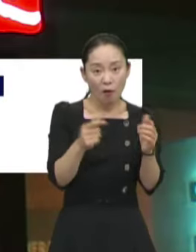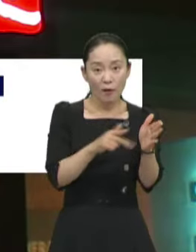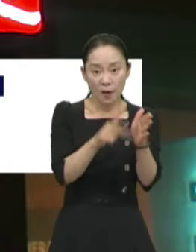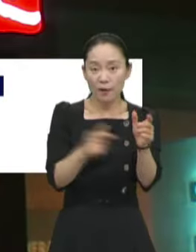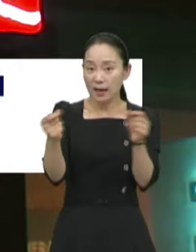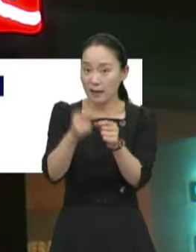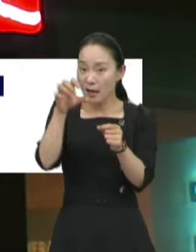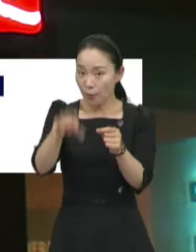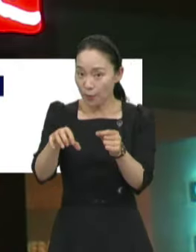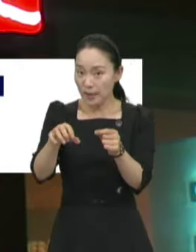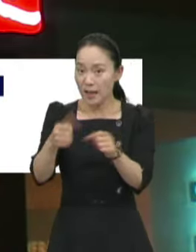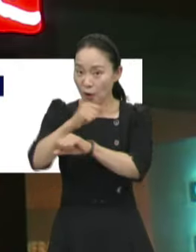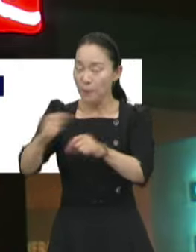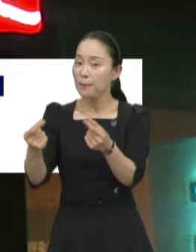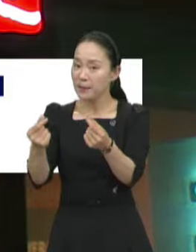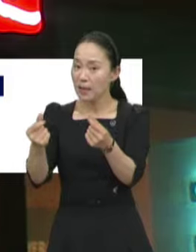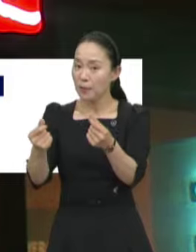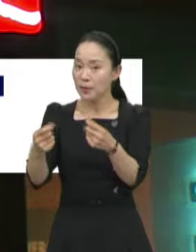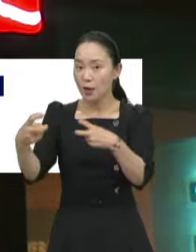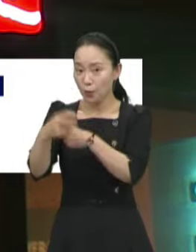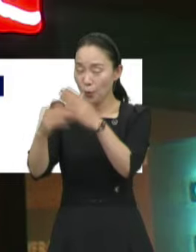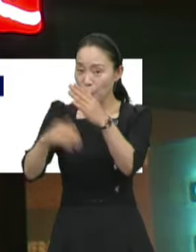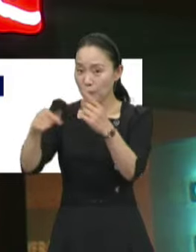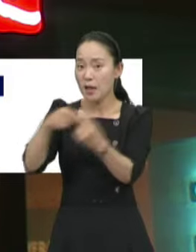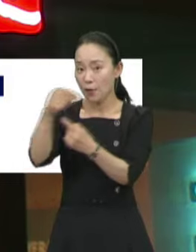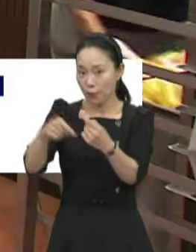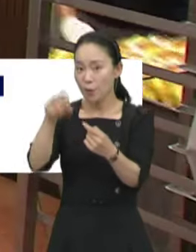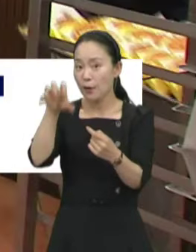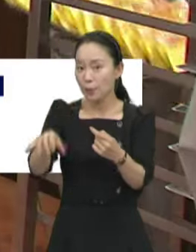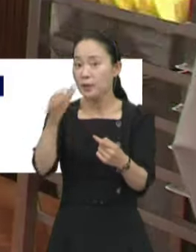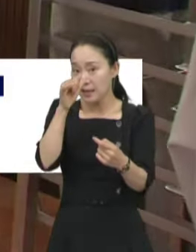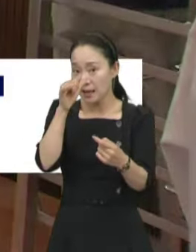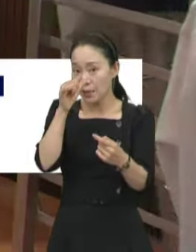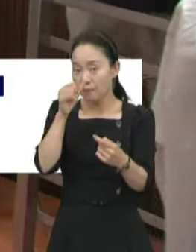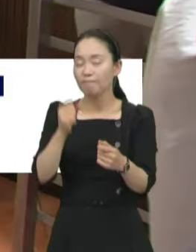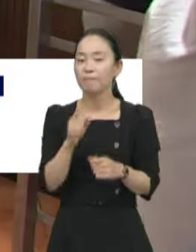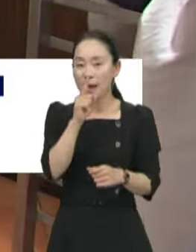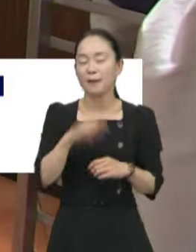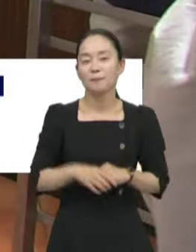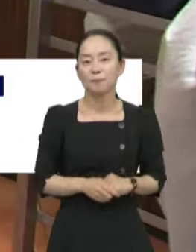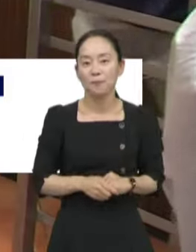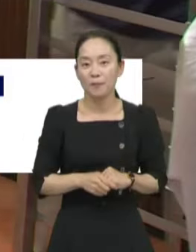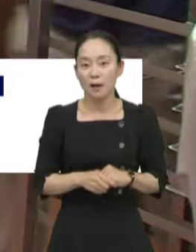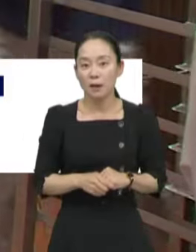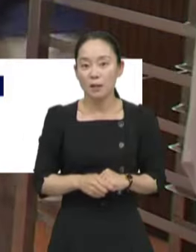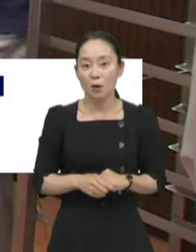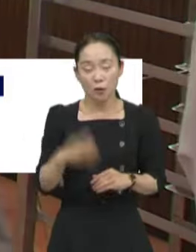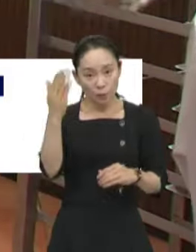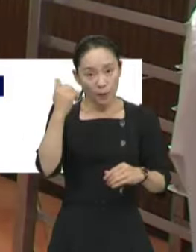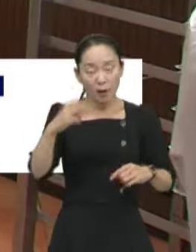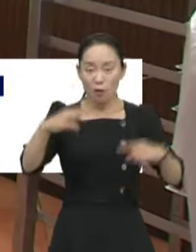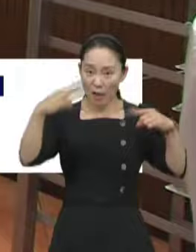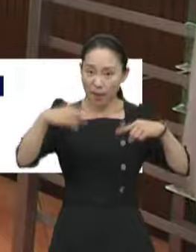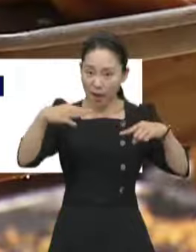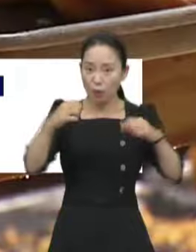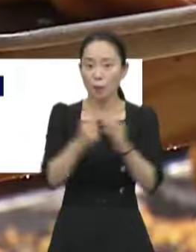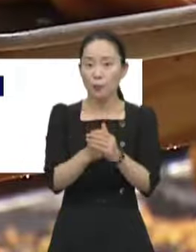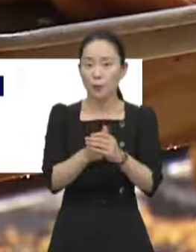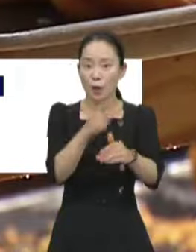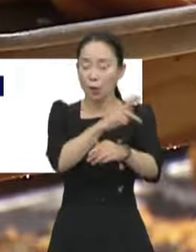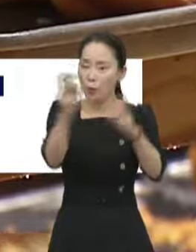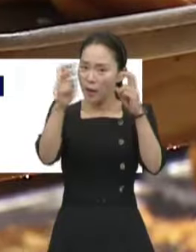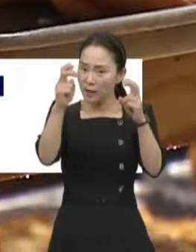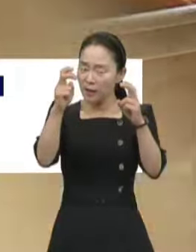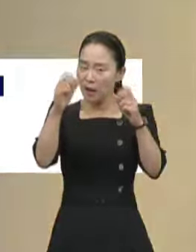규모의 대전교통공사가 운영하는 공간이 있다고 전했습니다. 기존보다 4배 가까이 높은 코레일 유통의